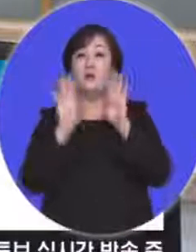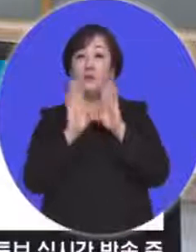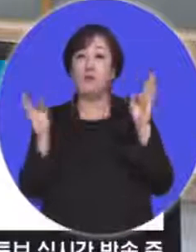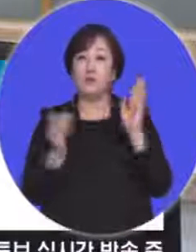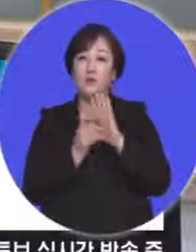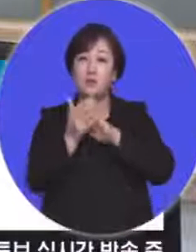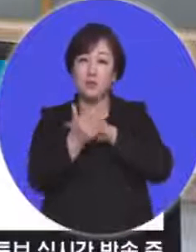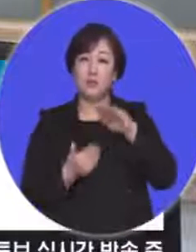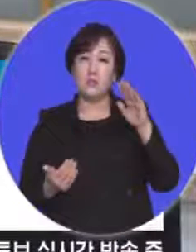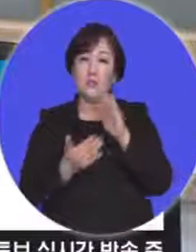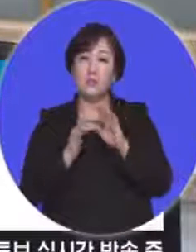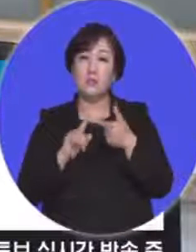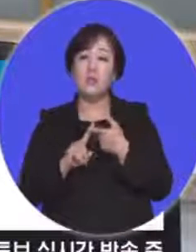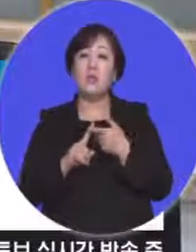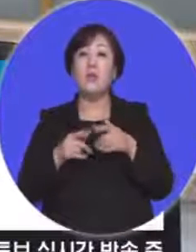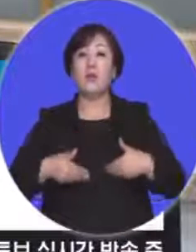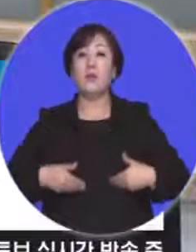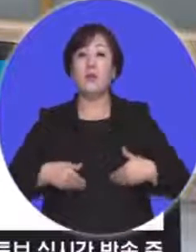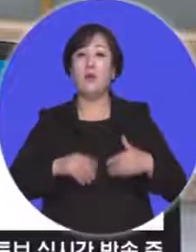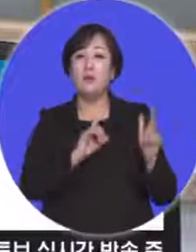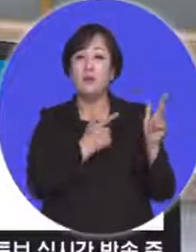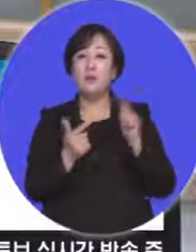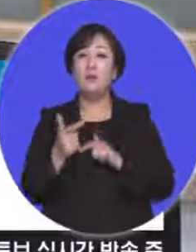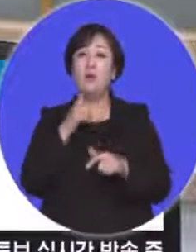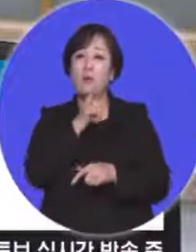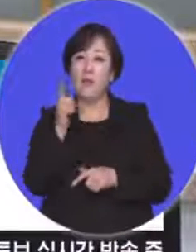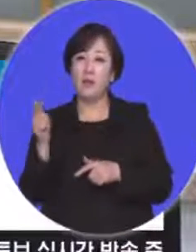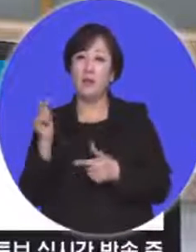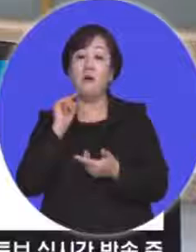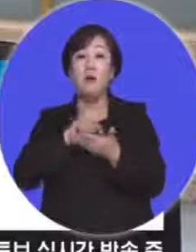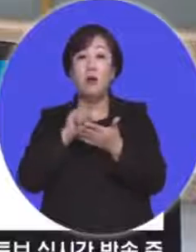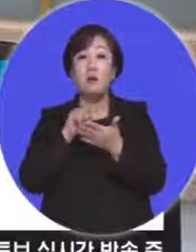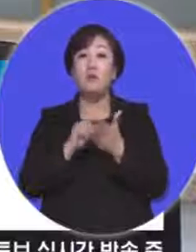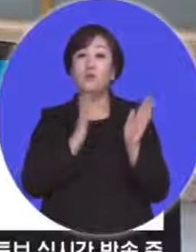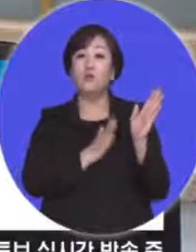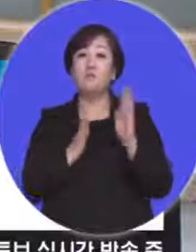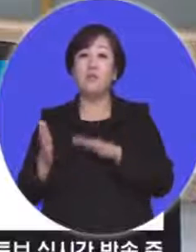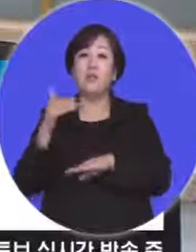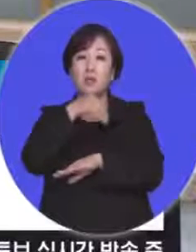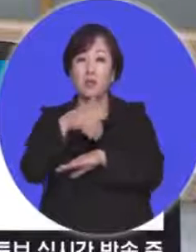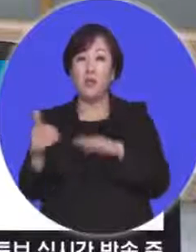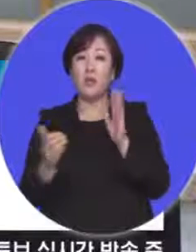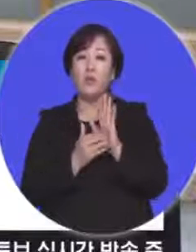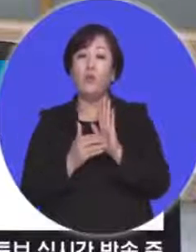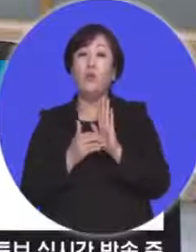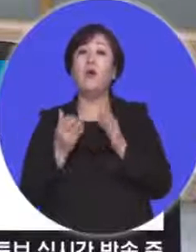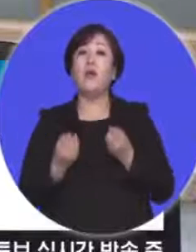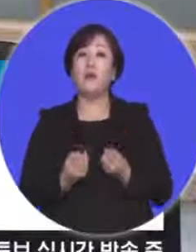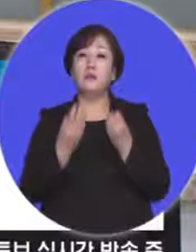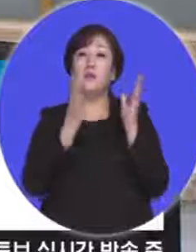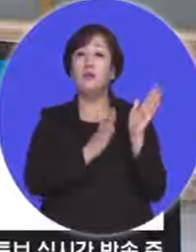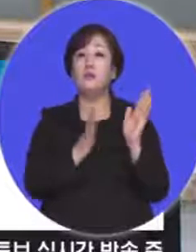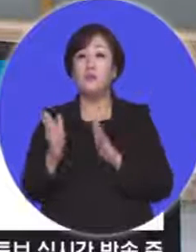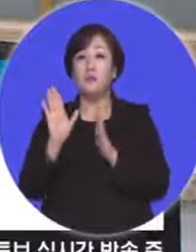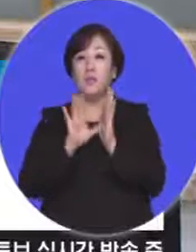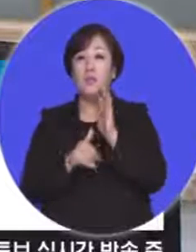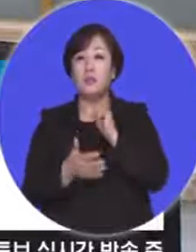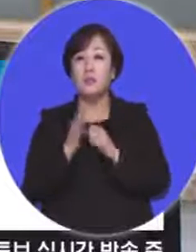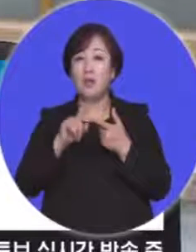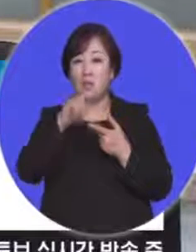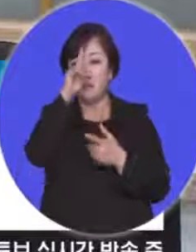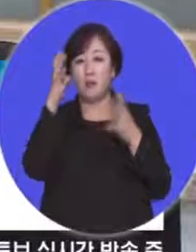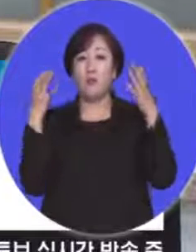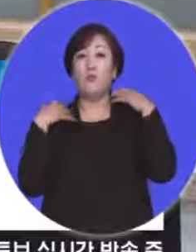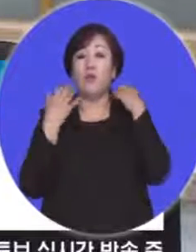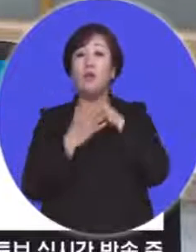단계에서부터 코로나에 필요한 방역 장비를 구축 중에 있습니다. 그리고 행사 개최 시에는